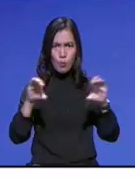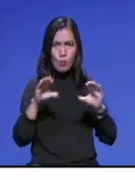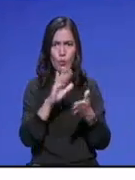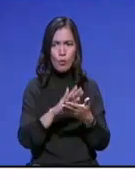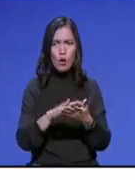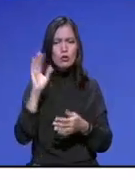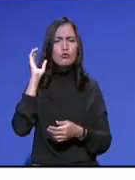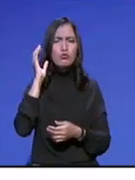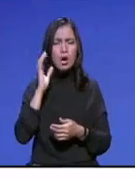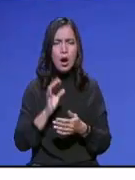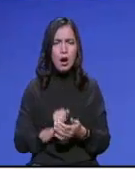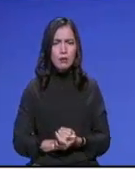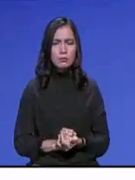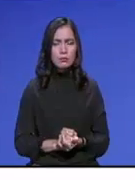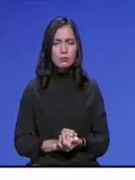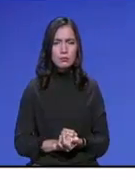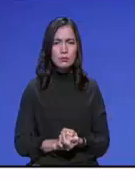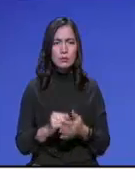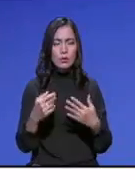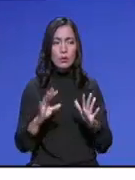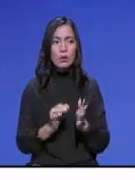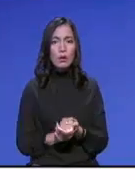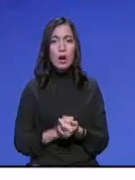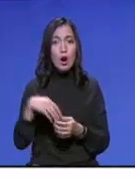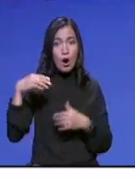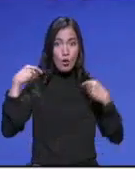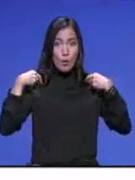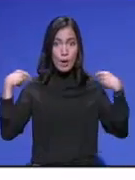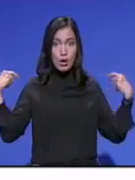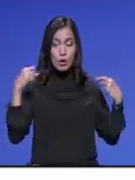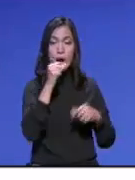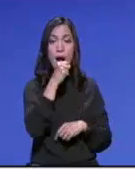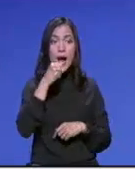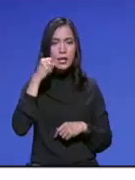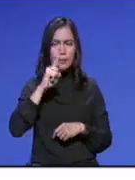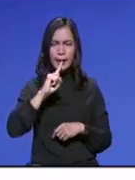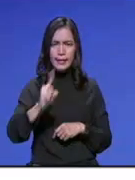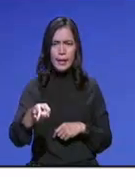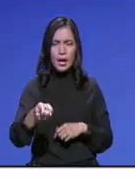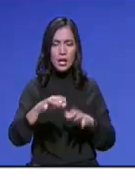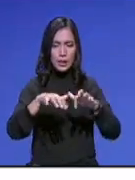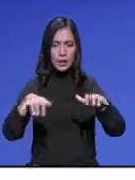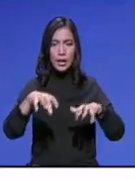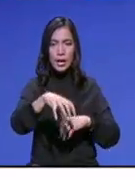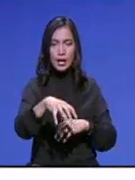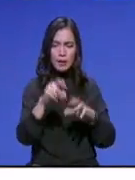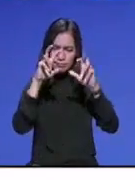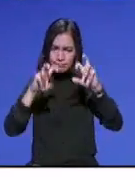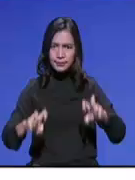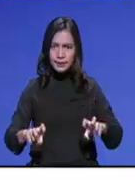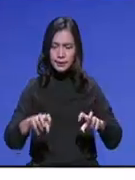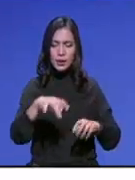Jakarta Juni 2018. Menanggapi hal ini, Gubernur DKI Jakarta Anies Baswedan memerintahkan Sekretaris Daerah untuk memeriksa